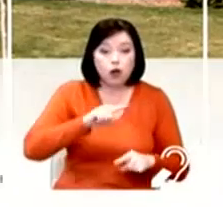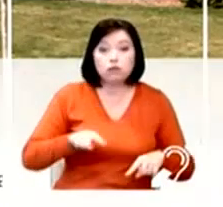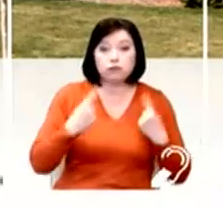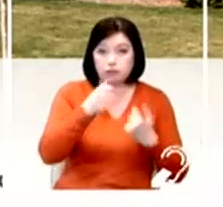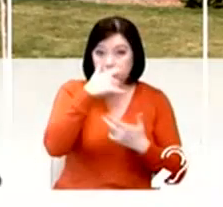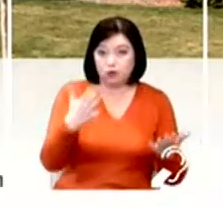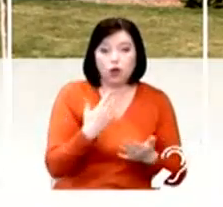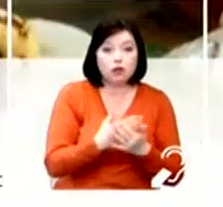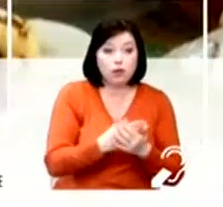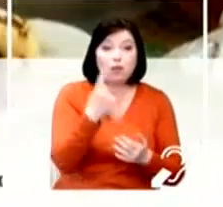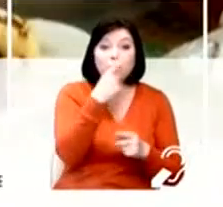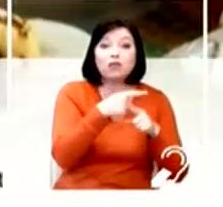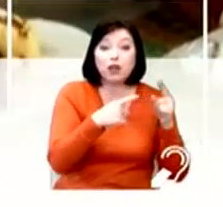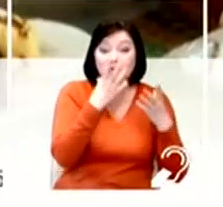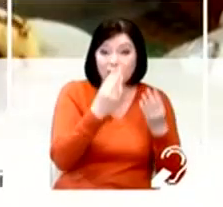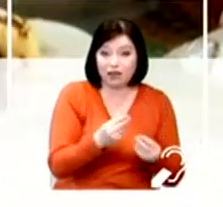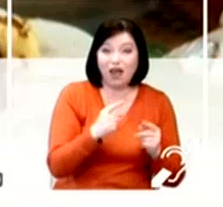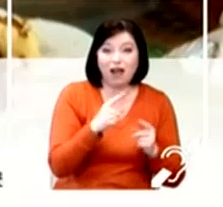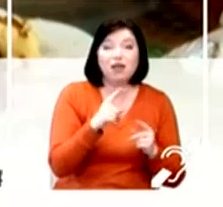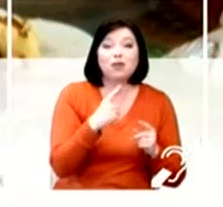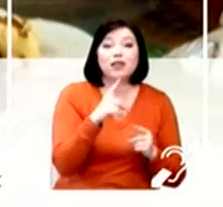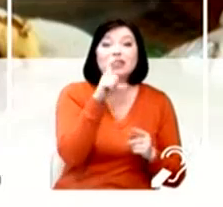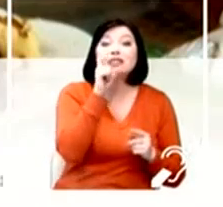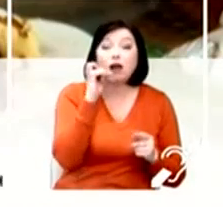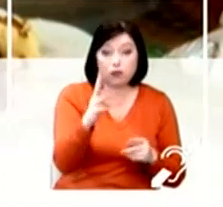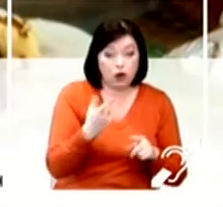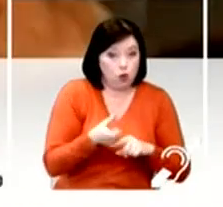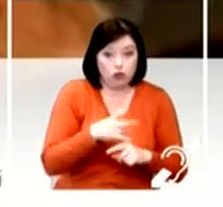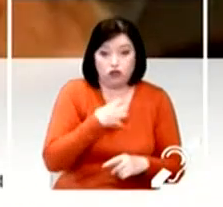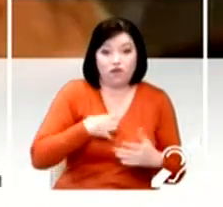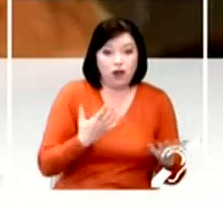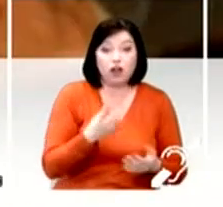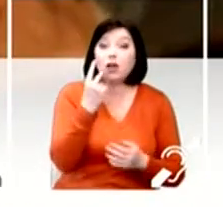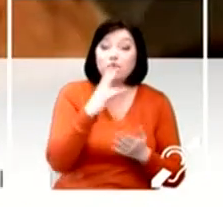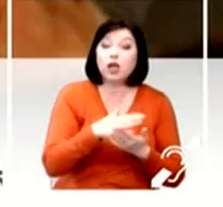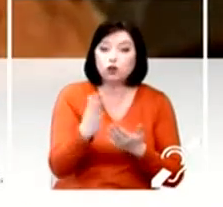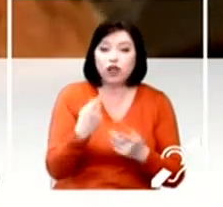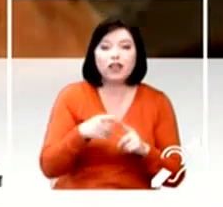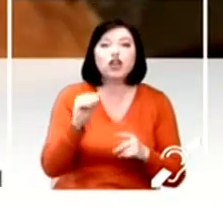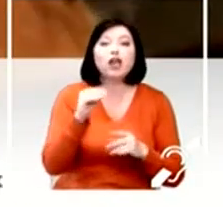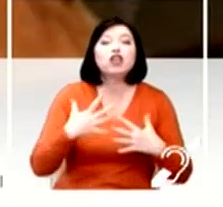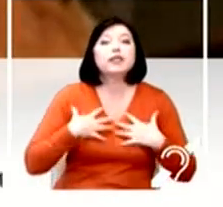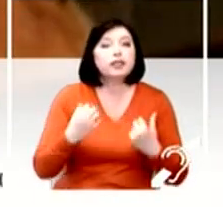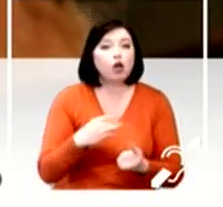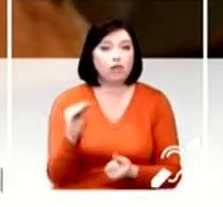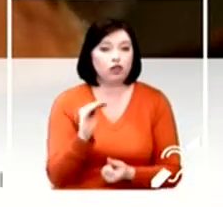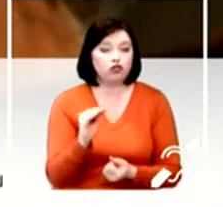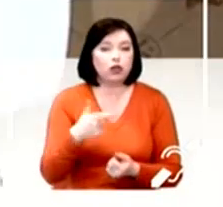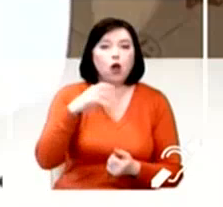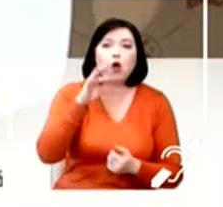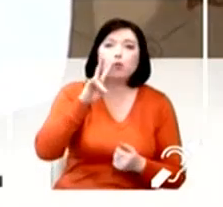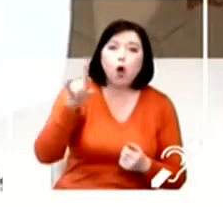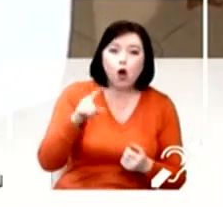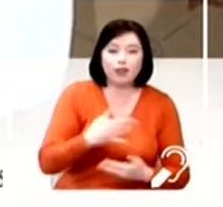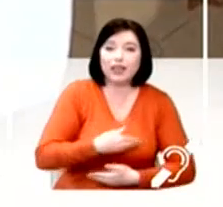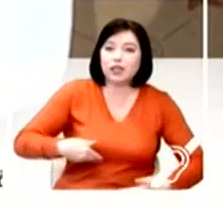prima jumătate a zilei la micul dejun, este foarte și foarte importantă. A doilea punct important sunt grăsimile sănătoase. Hormonii